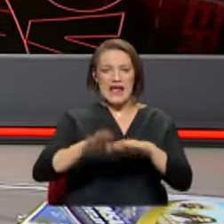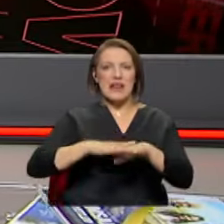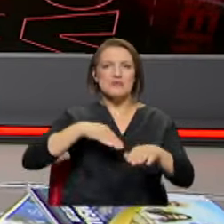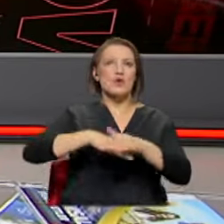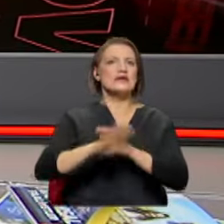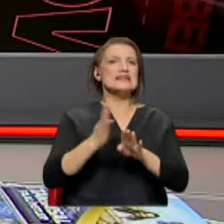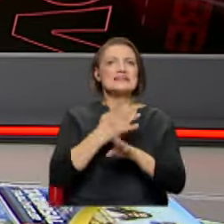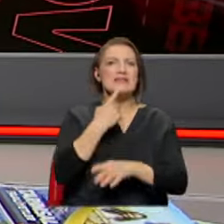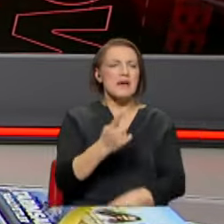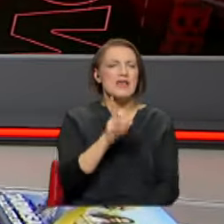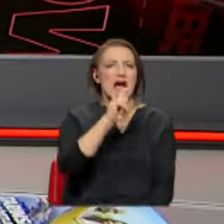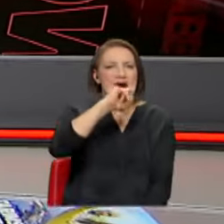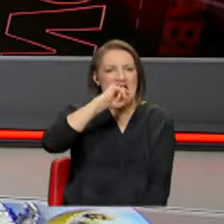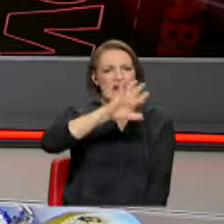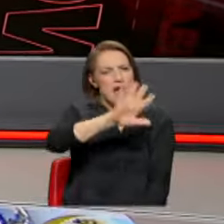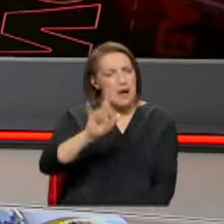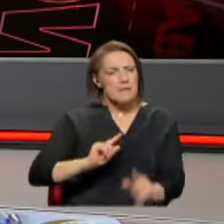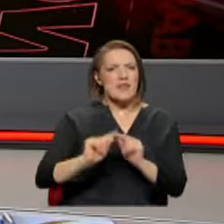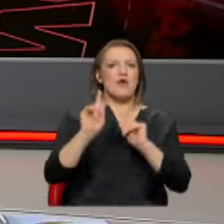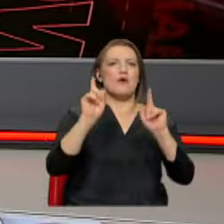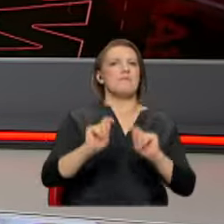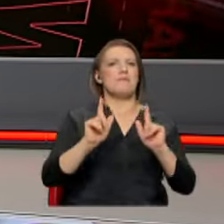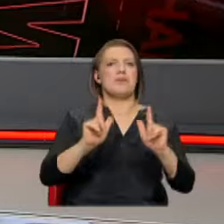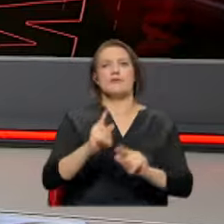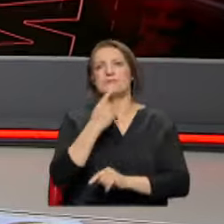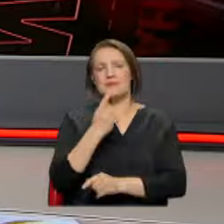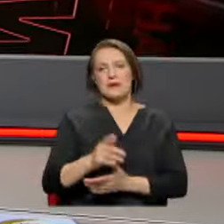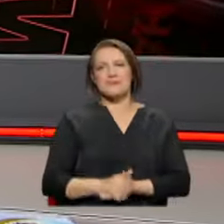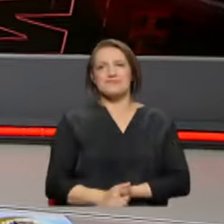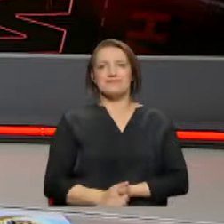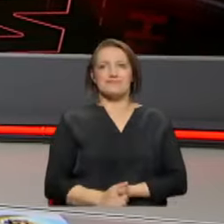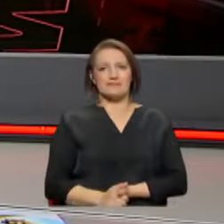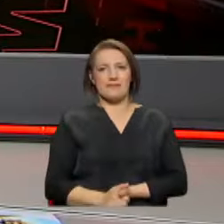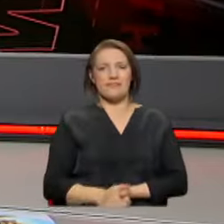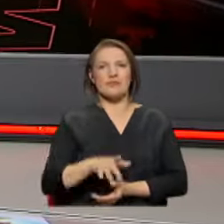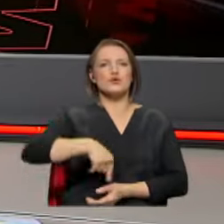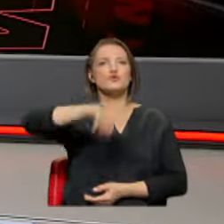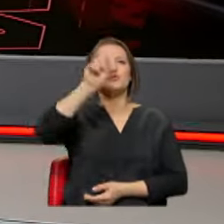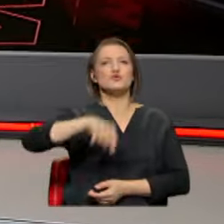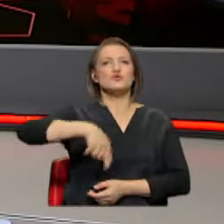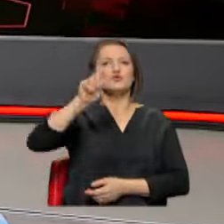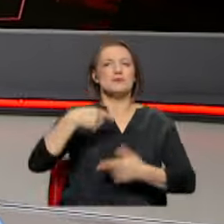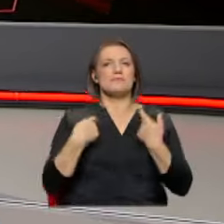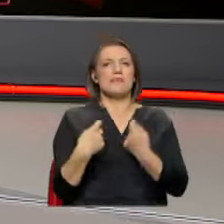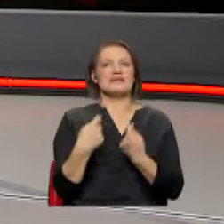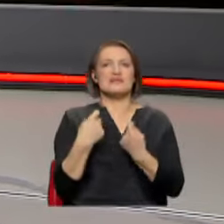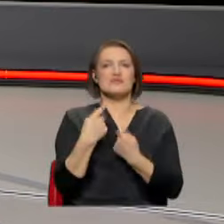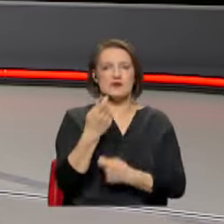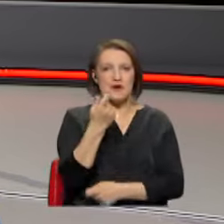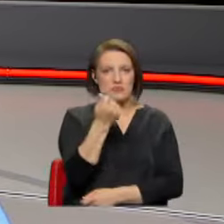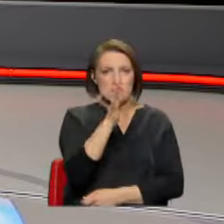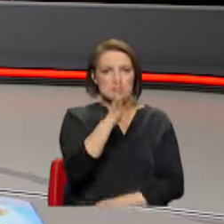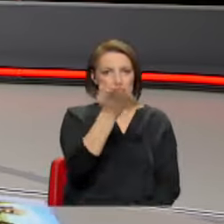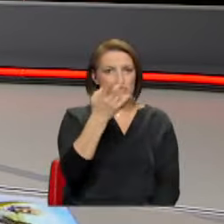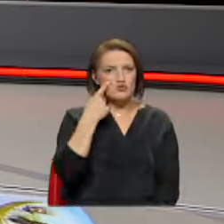Peki günlük masrafı ne kadar biliyor